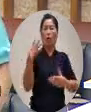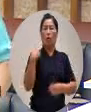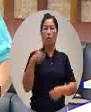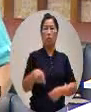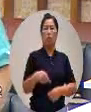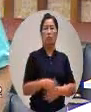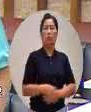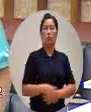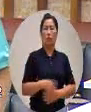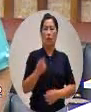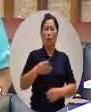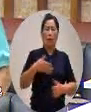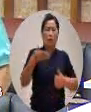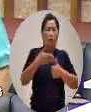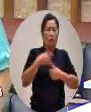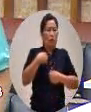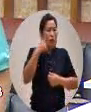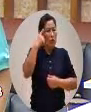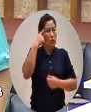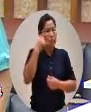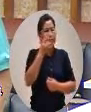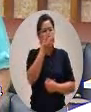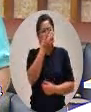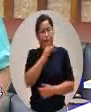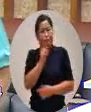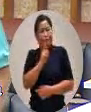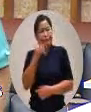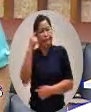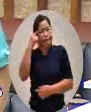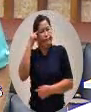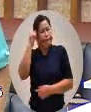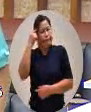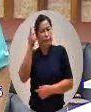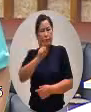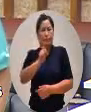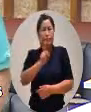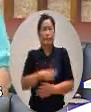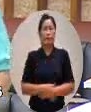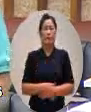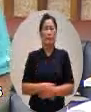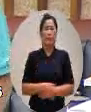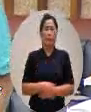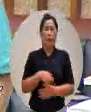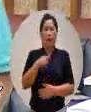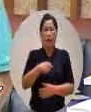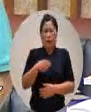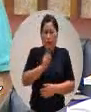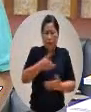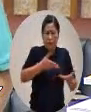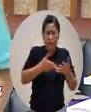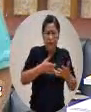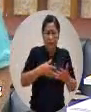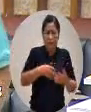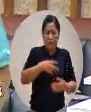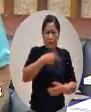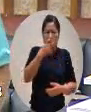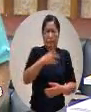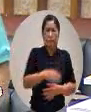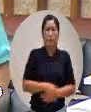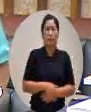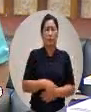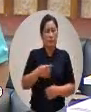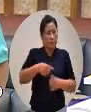讓人我了解蘇哥啦蘇哥這個問題我覺得怎麼說怎麼說警察喔,不好意思講